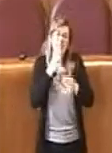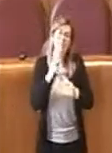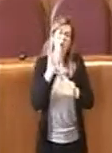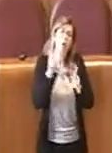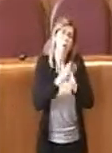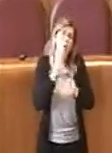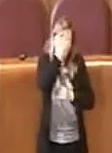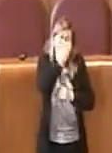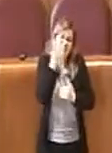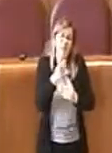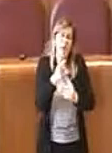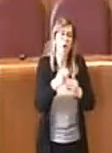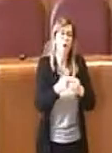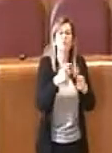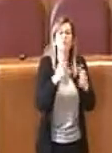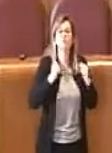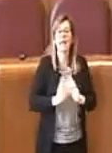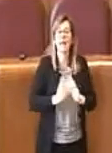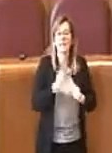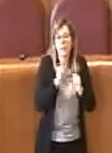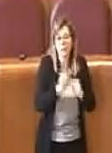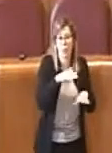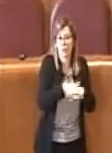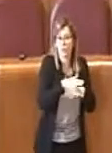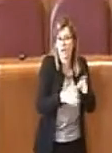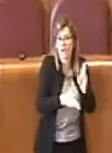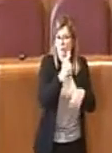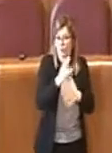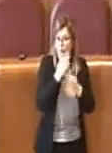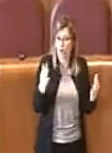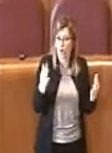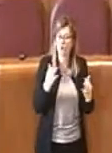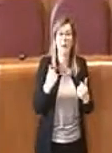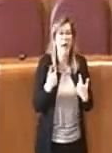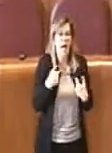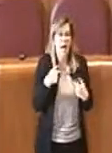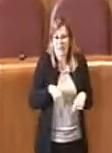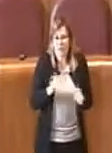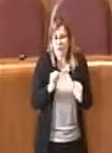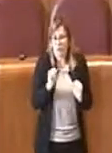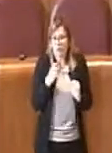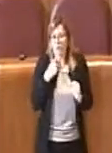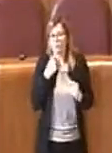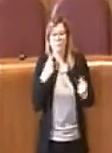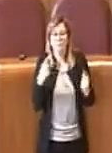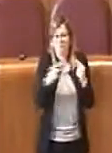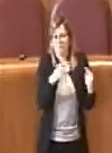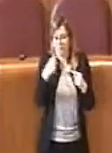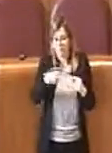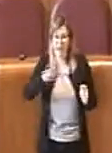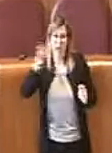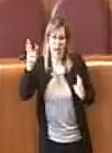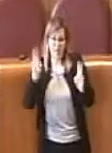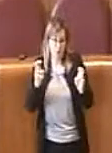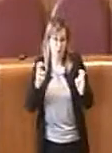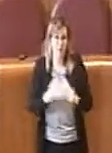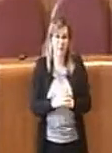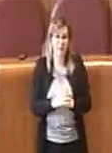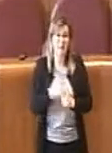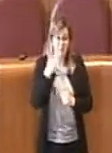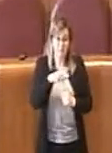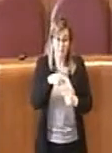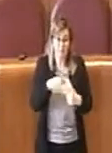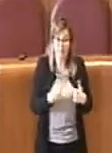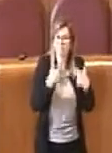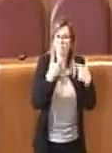come la penso nella mia visione magari anche troppo ma ovviamente non è questa la sede per parlare quindi anche l'impatto economico nei confronti dei cittadini